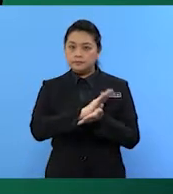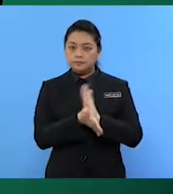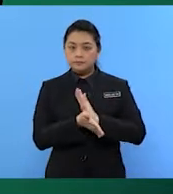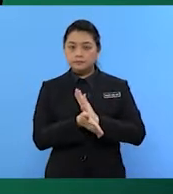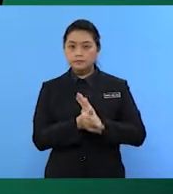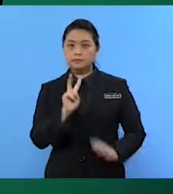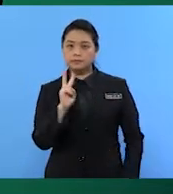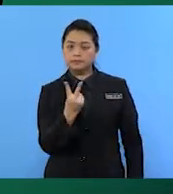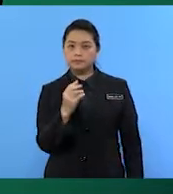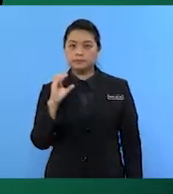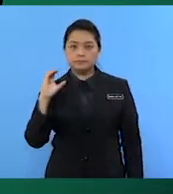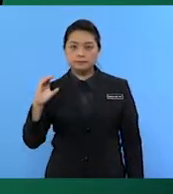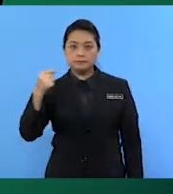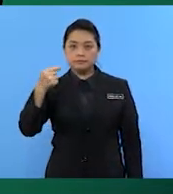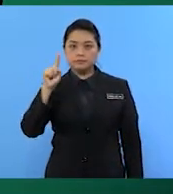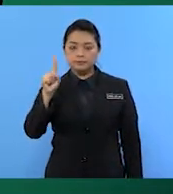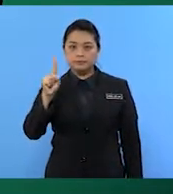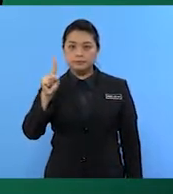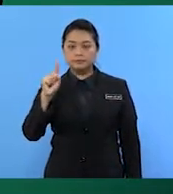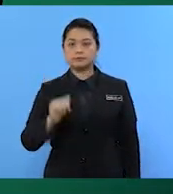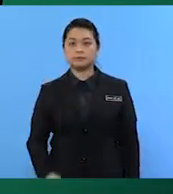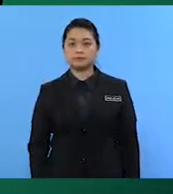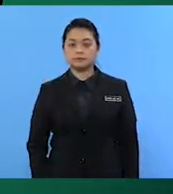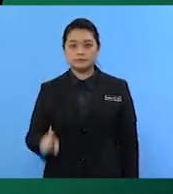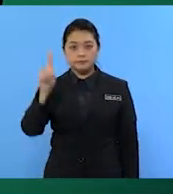songsangan matriks C ialah